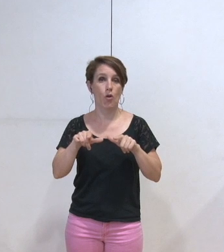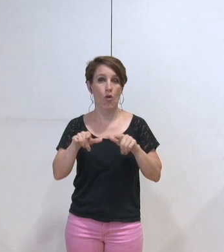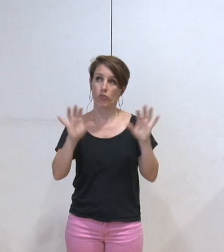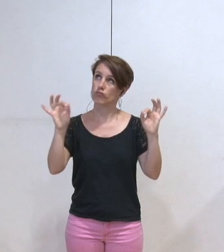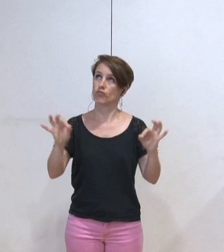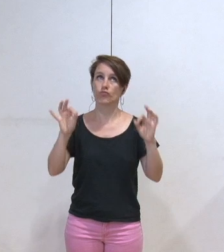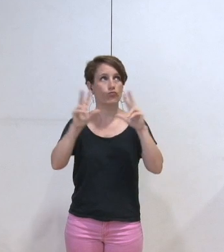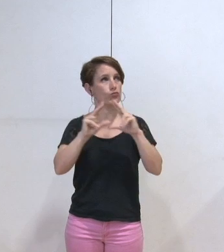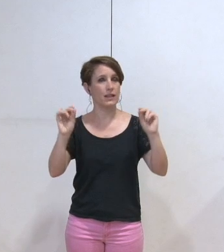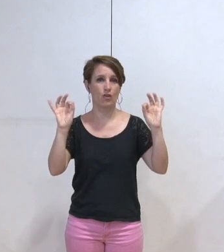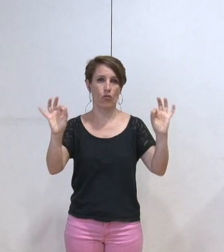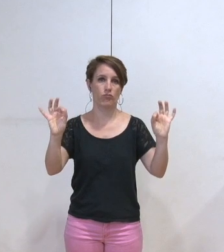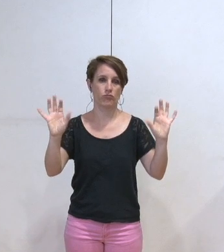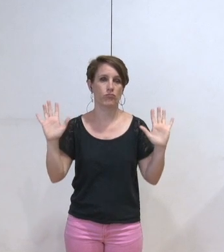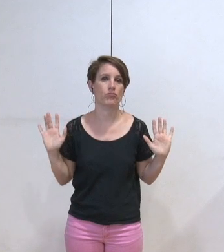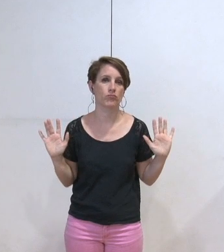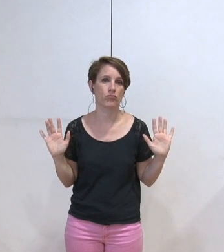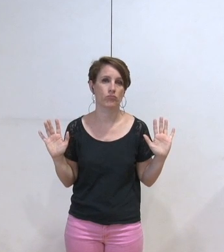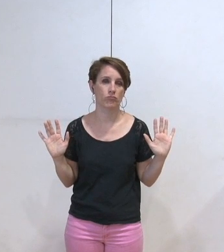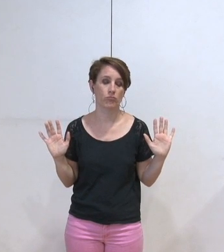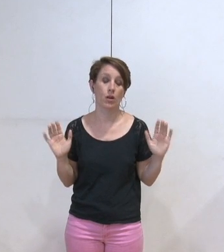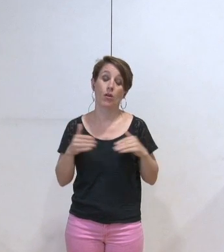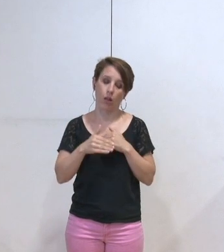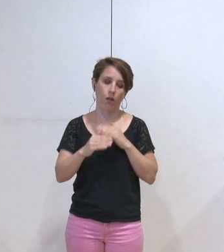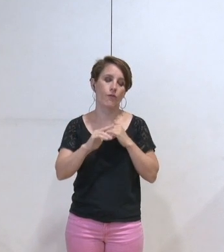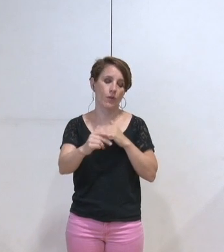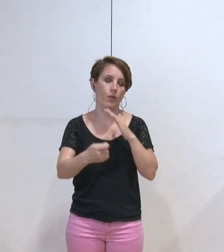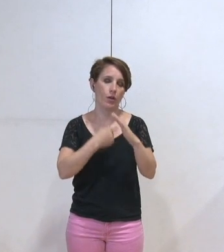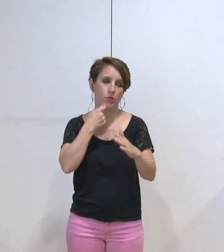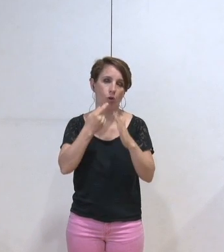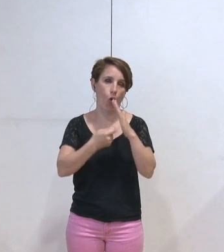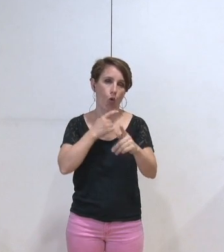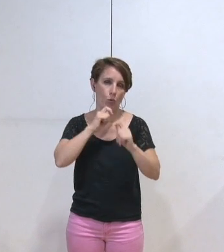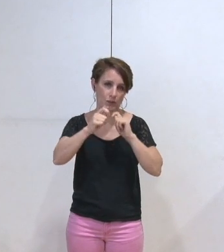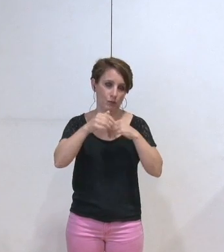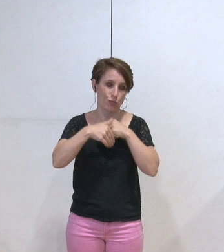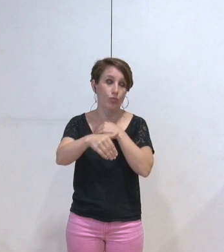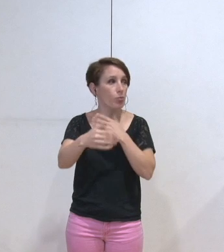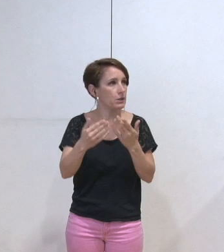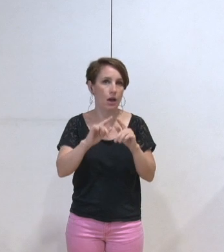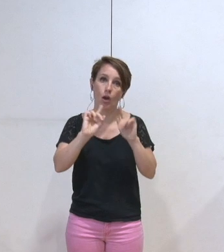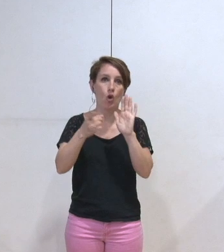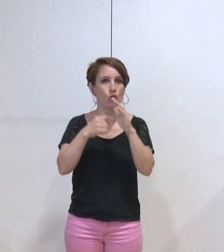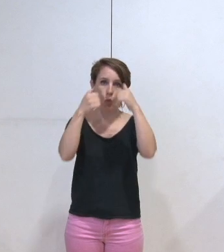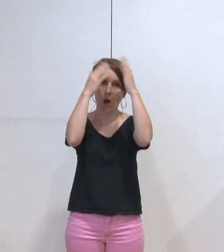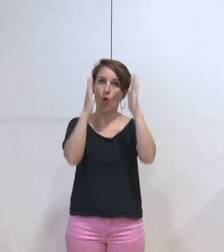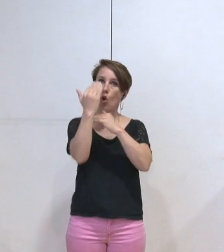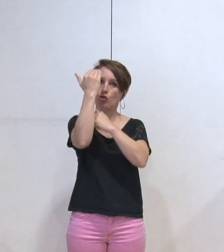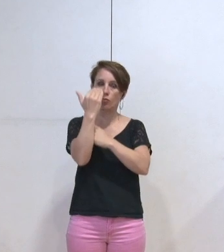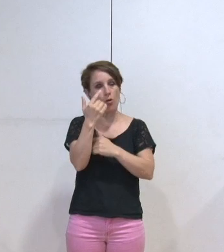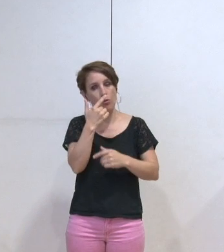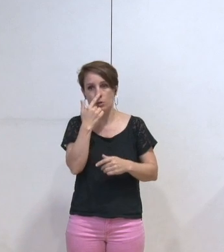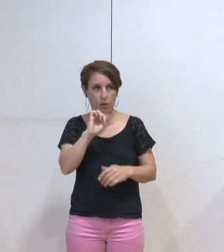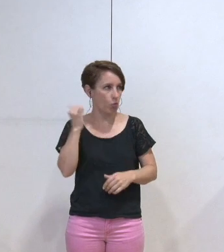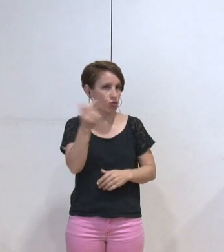cours de ce conseil municipal mais rappelez que le droit au logement est un droit fondamental de tout être humain notre action s'appuie sur quatre